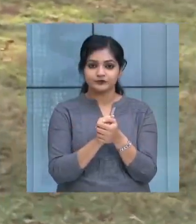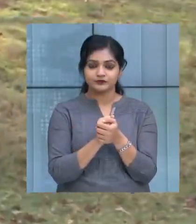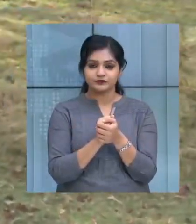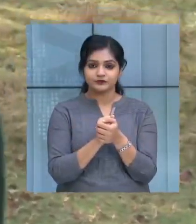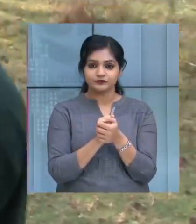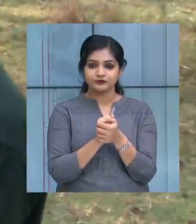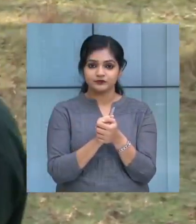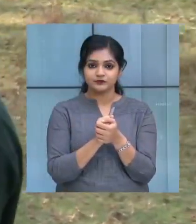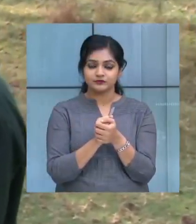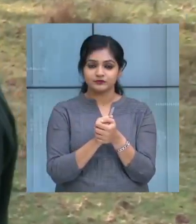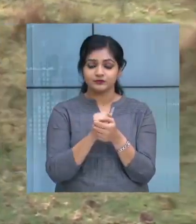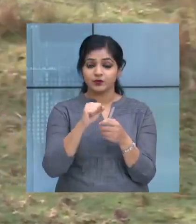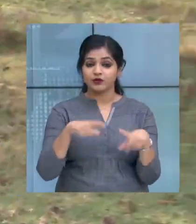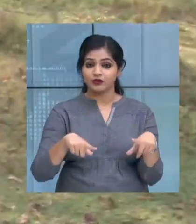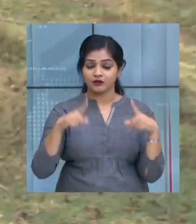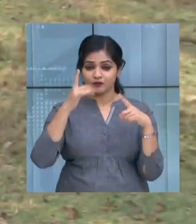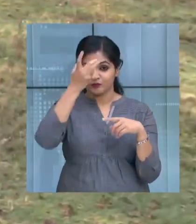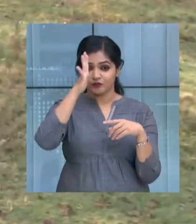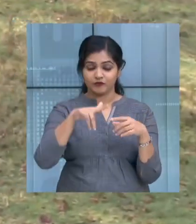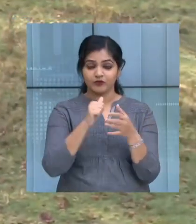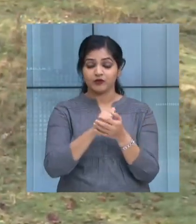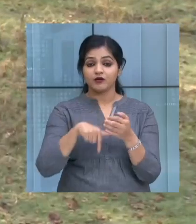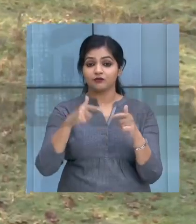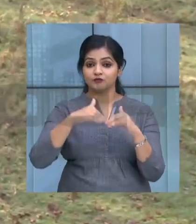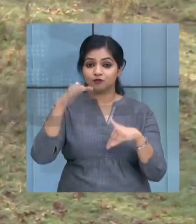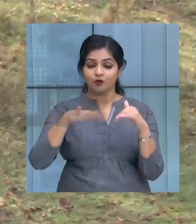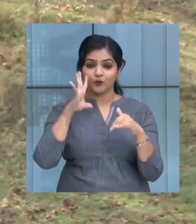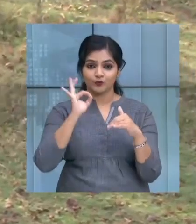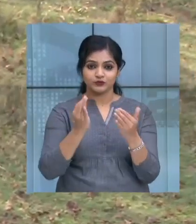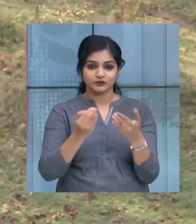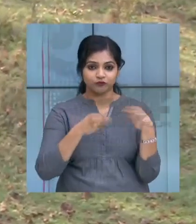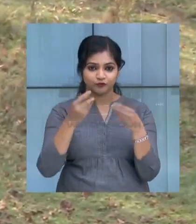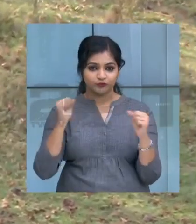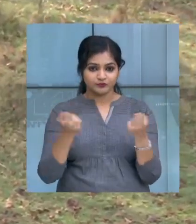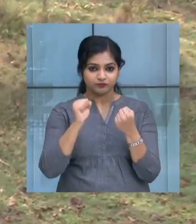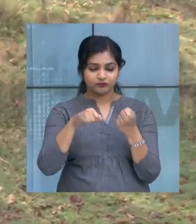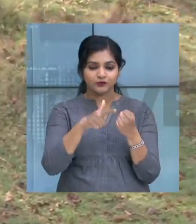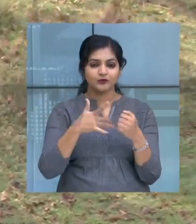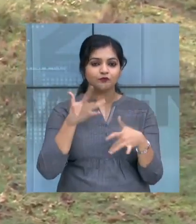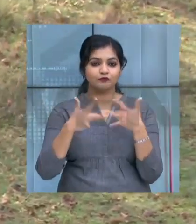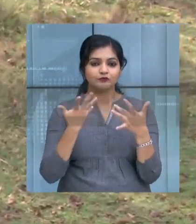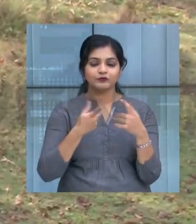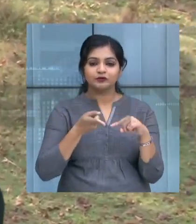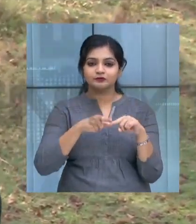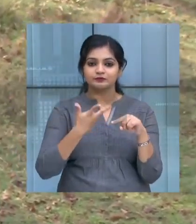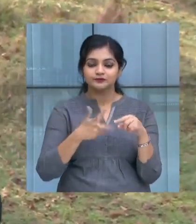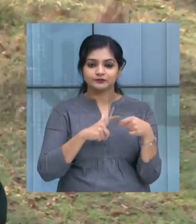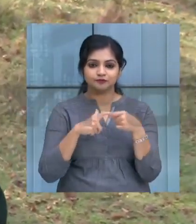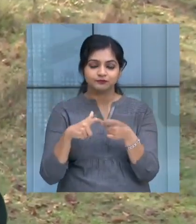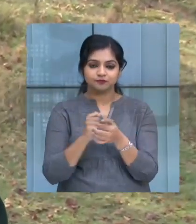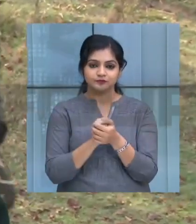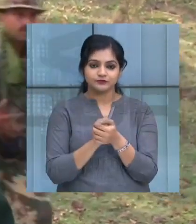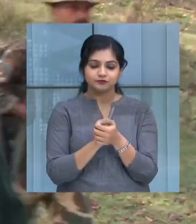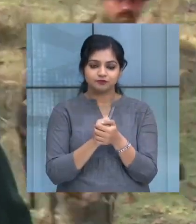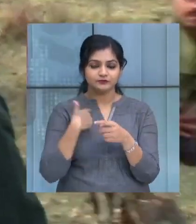आपका लाइफ भी रिस्क करके इतना हमारा डेमोक्रेसी को सेव करने के लिए कोशिश कर रहे हैं, तो कैसे लग रहा है ये एक्सपीरियंस? नहीं, हमेशा